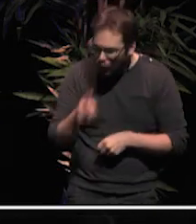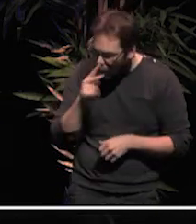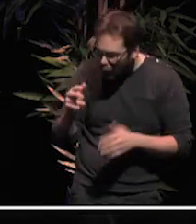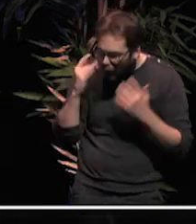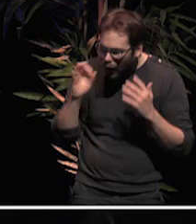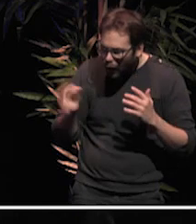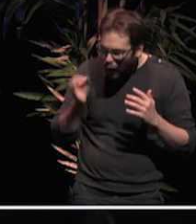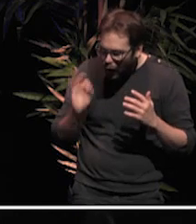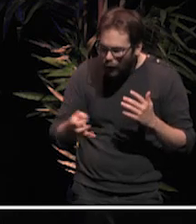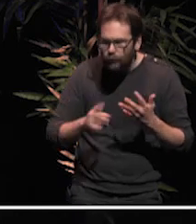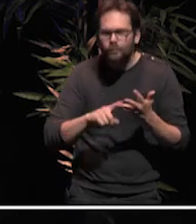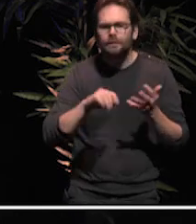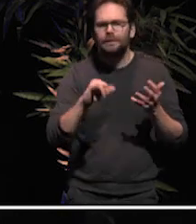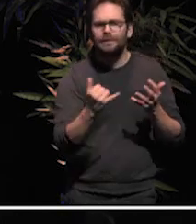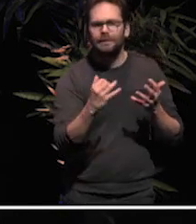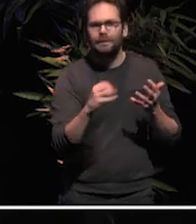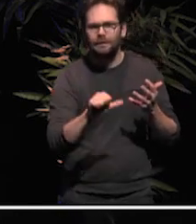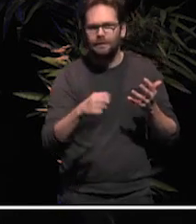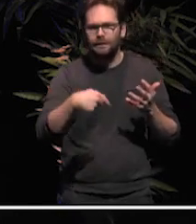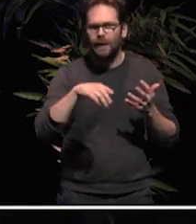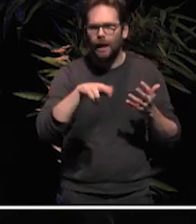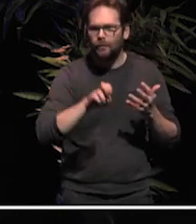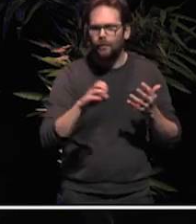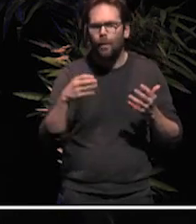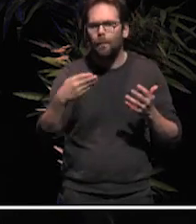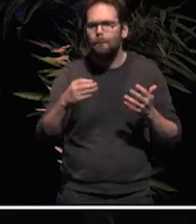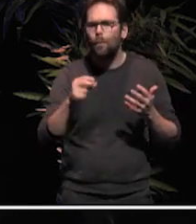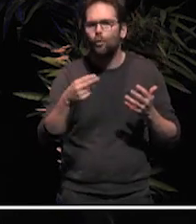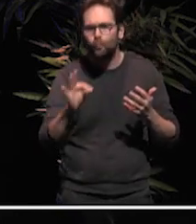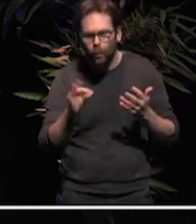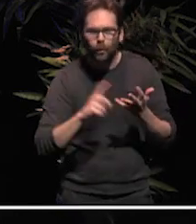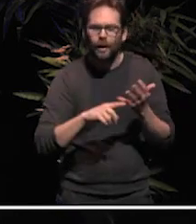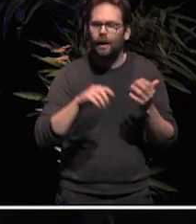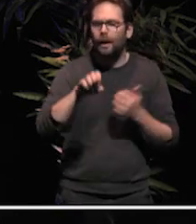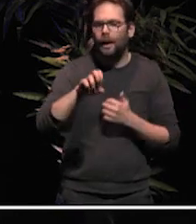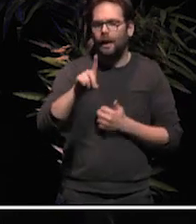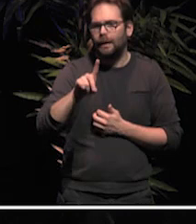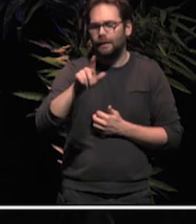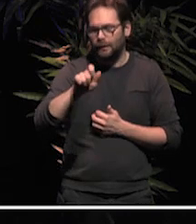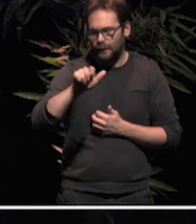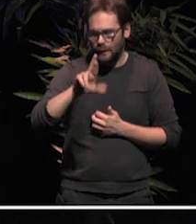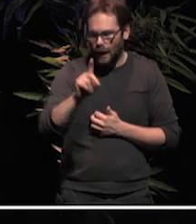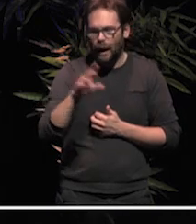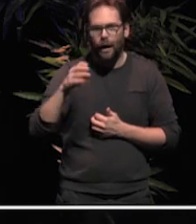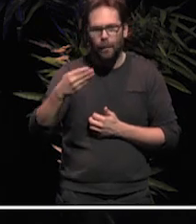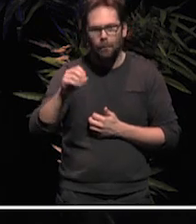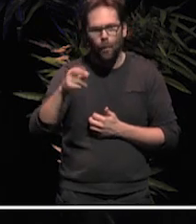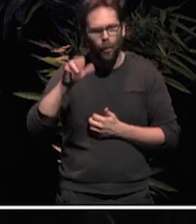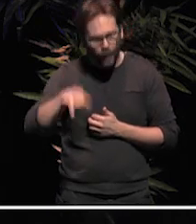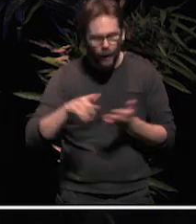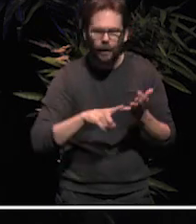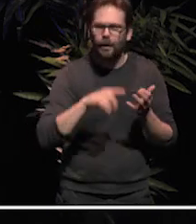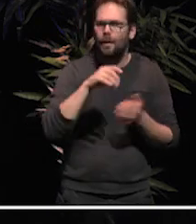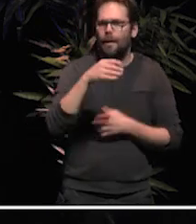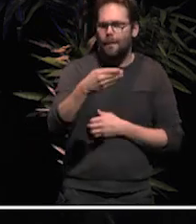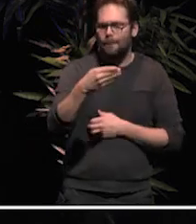m'inspirer. Jacques Monod, Edgar Morin, Michel Serres, ce sont Yuval Harari, qui a écrit ce magnifique